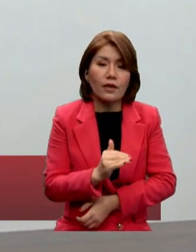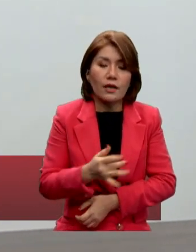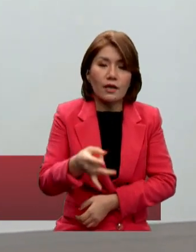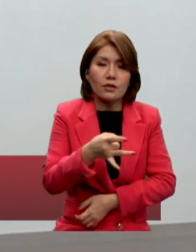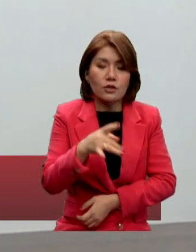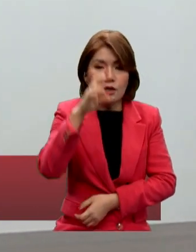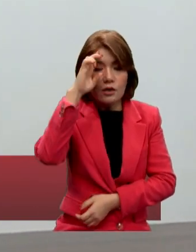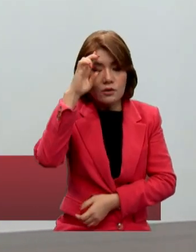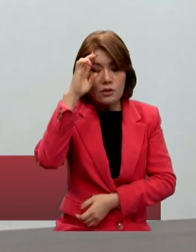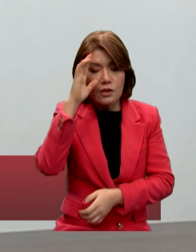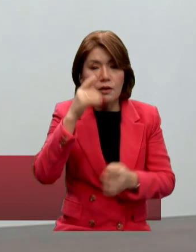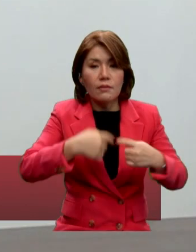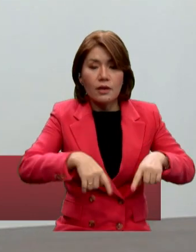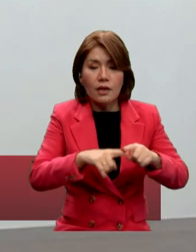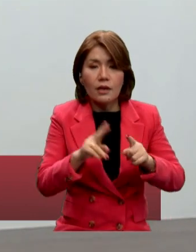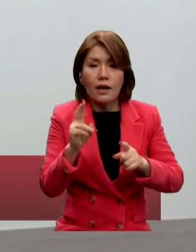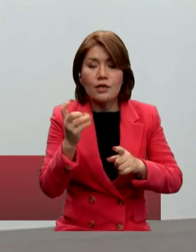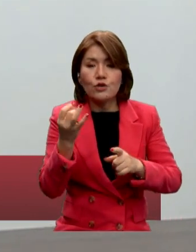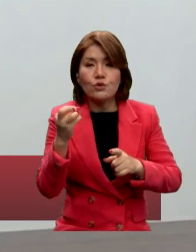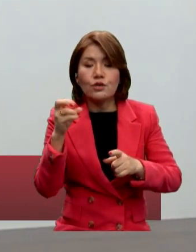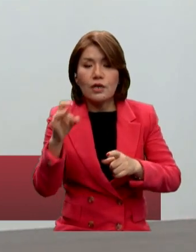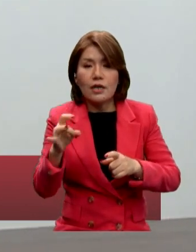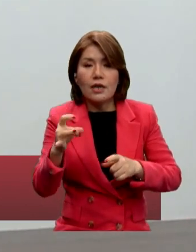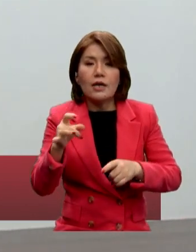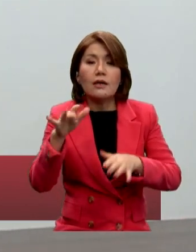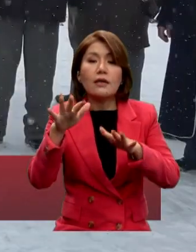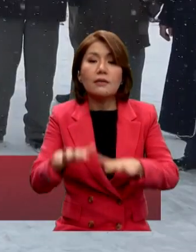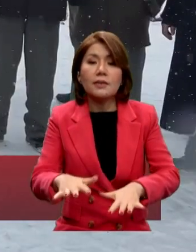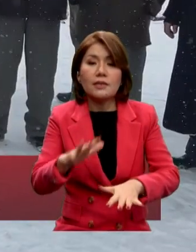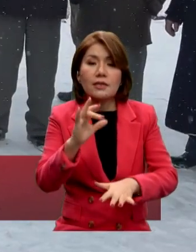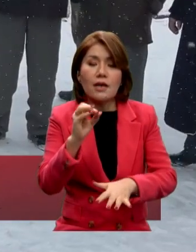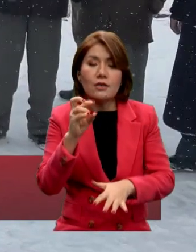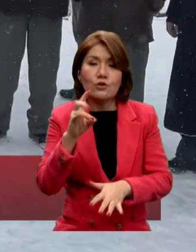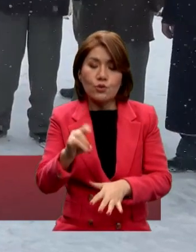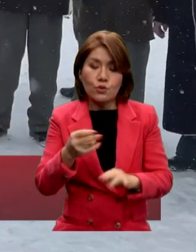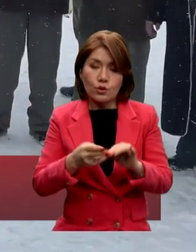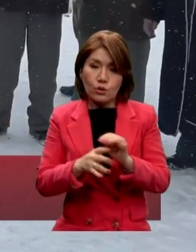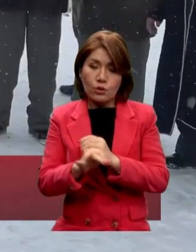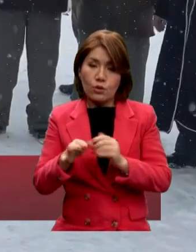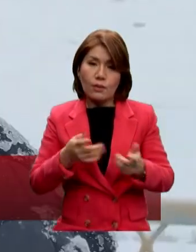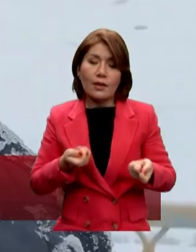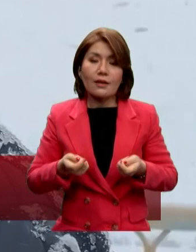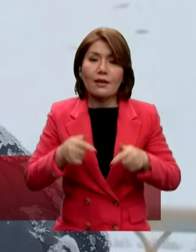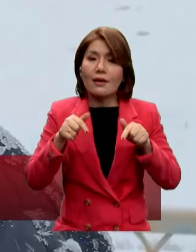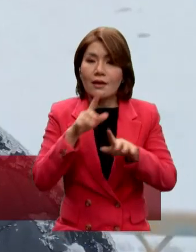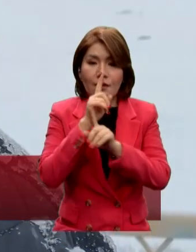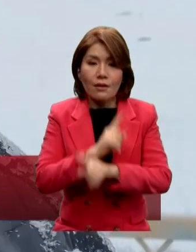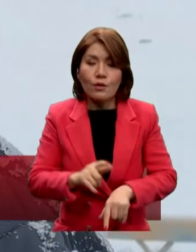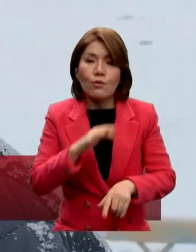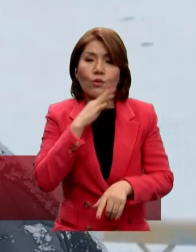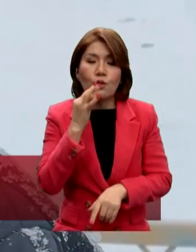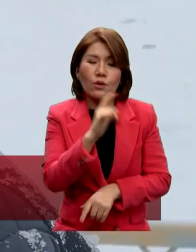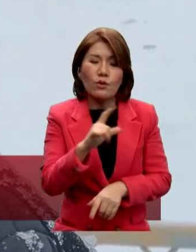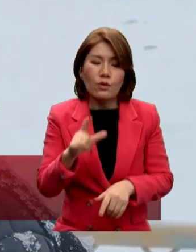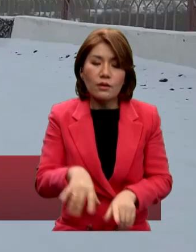республиканского государственного предприятия «Кассушар», расположенного в Сарысуском районе. Если проблему власти не решат, многие аграрии